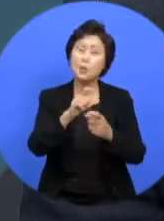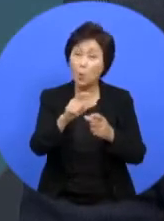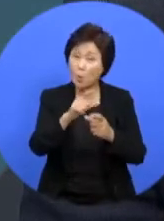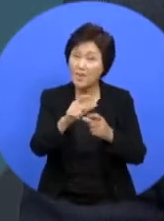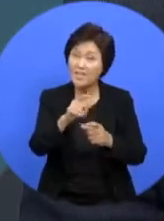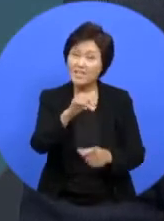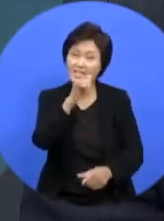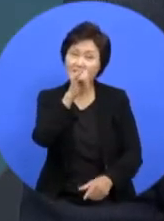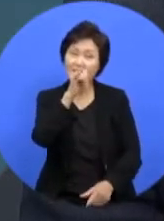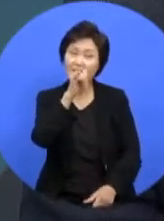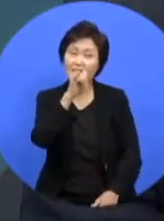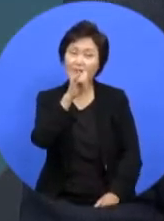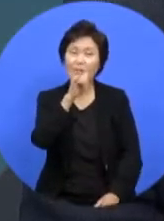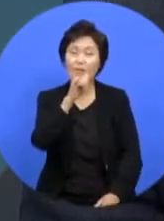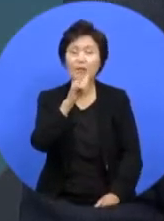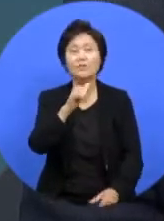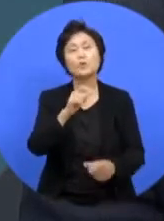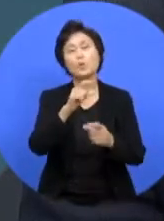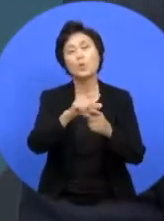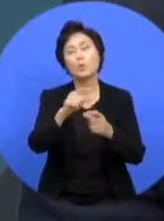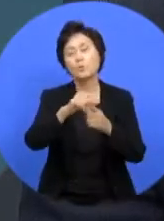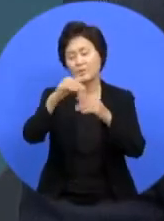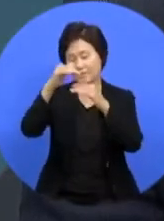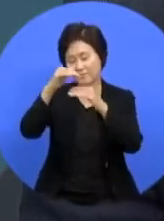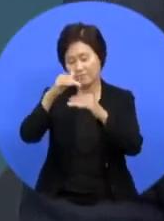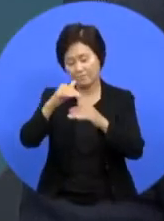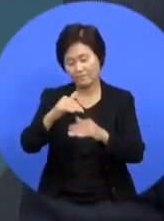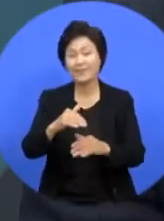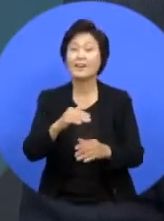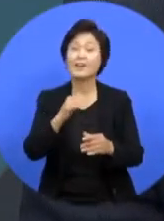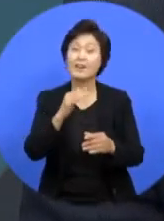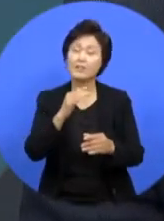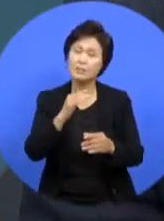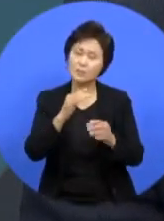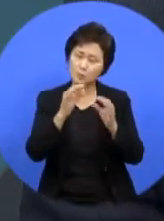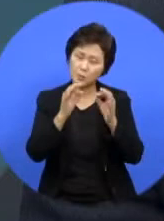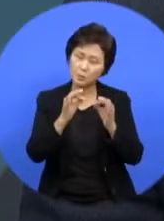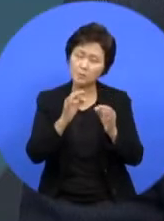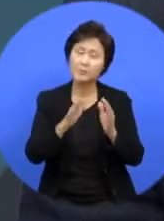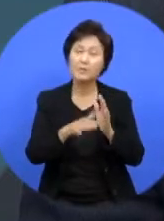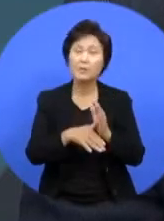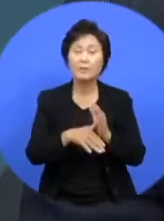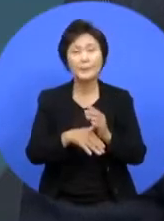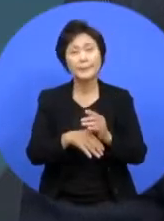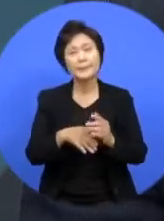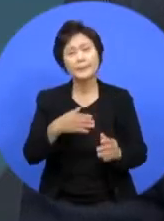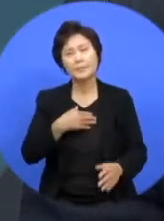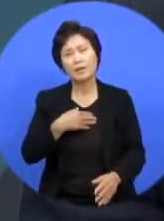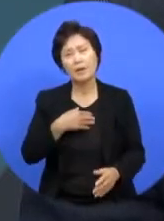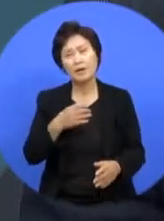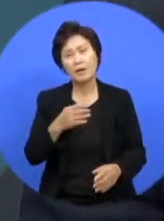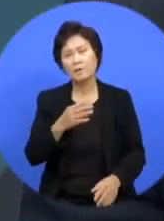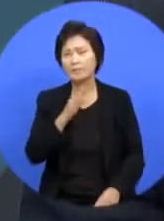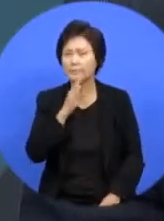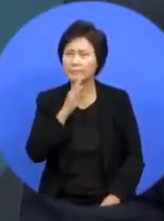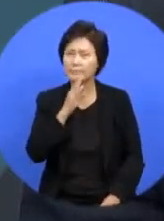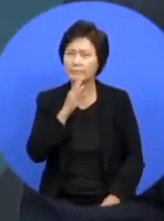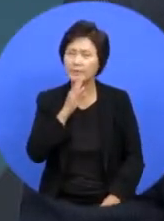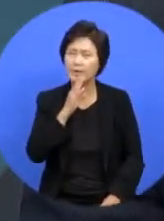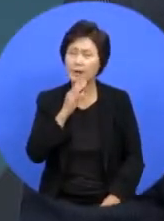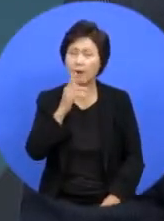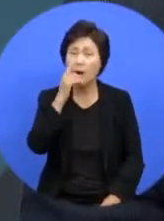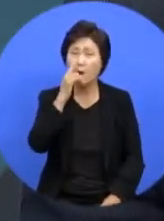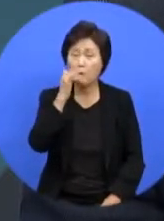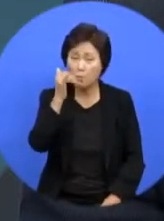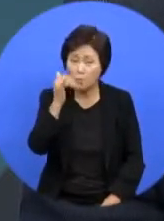하는 과정에서 아, 과연 내 믿음이 온전한 내 의지로서 만들어진 신앙일까?